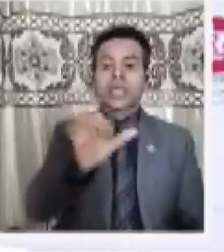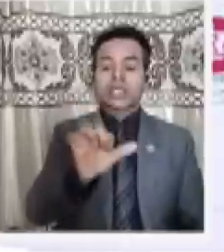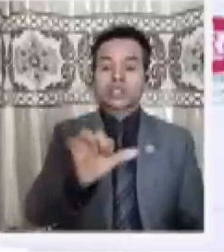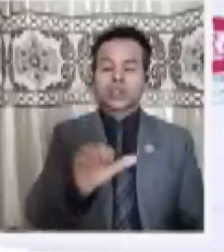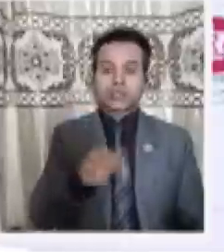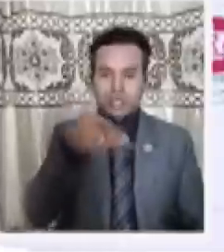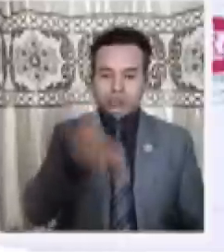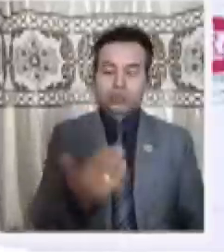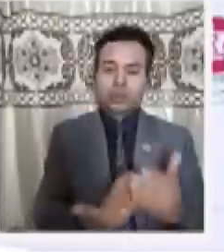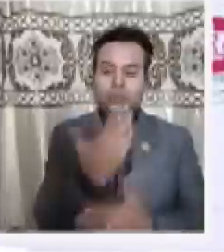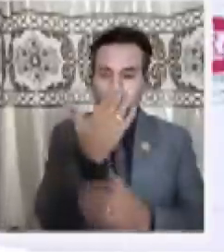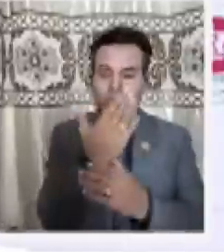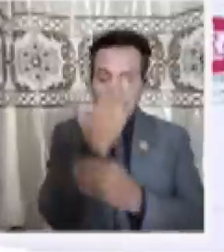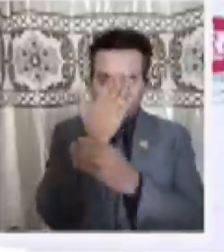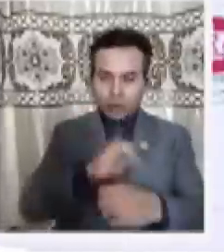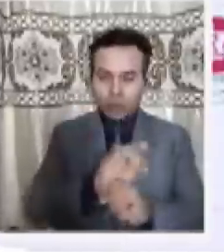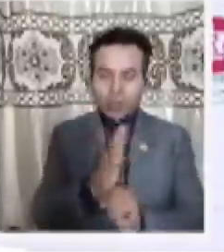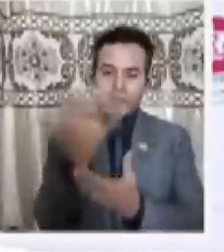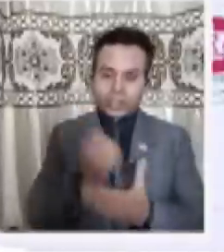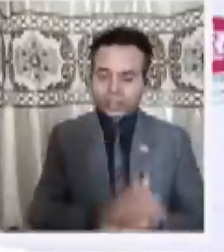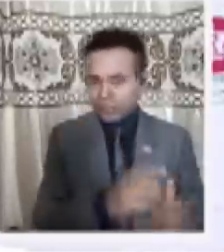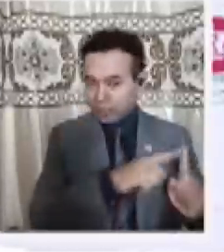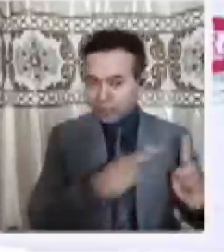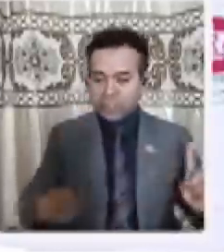COVID-19 পজিটিভ শনাক্ত হয়েছেন